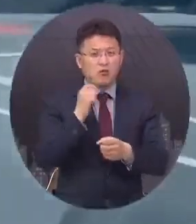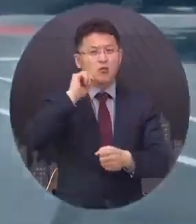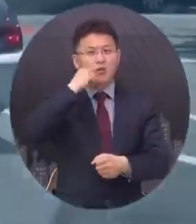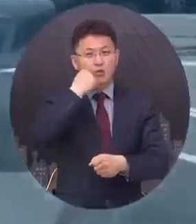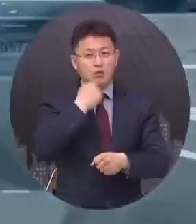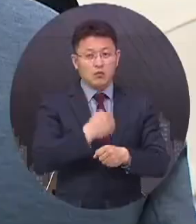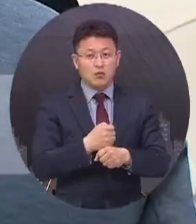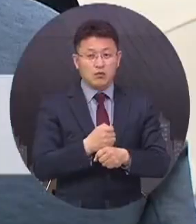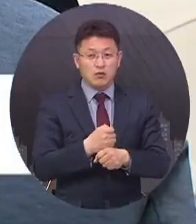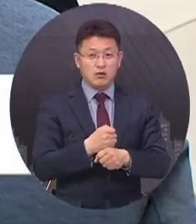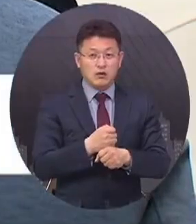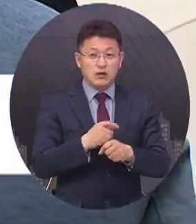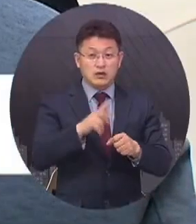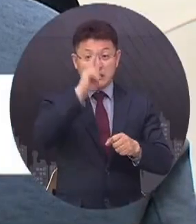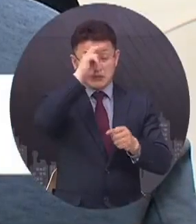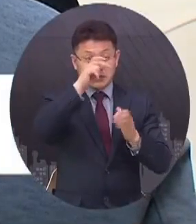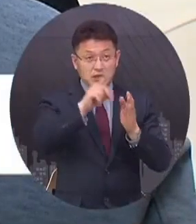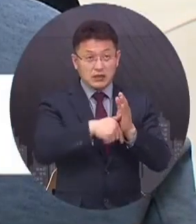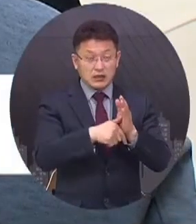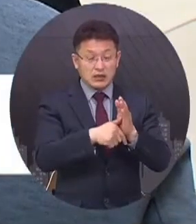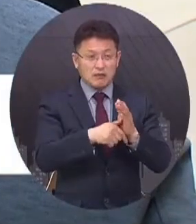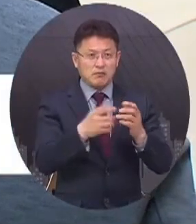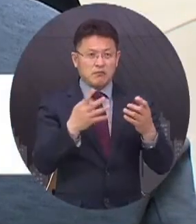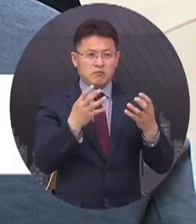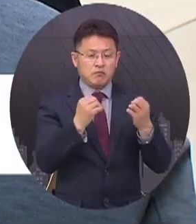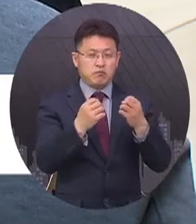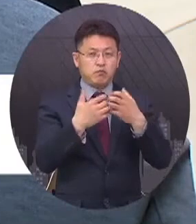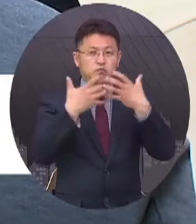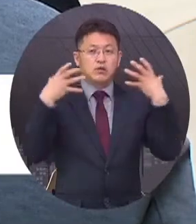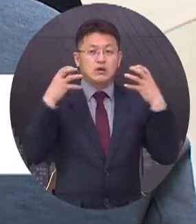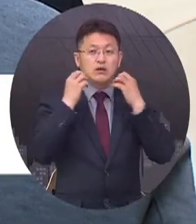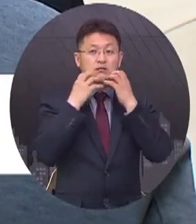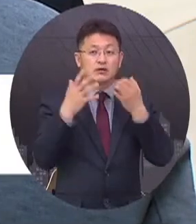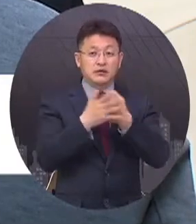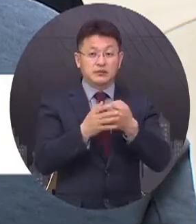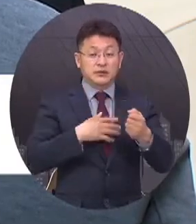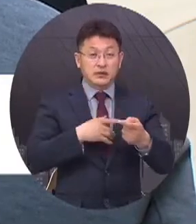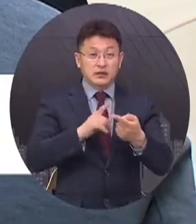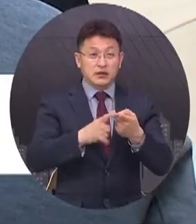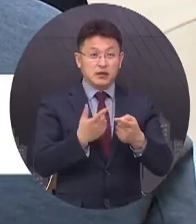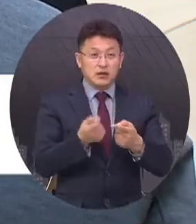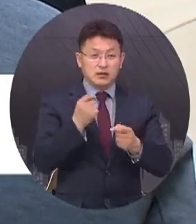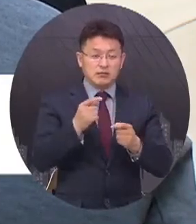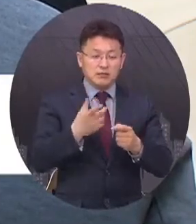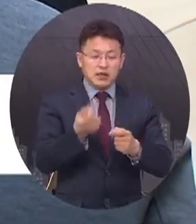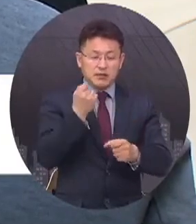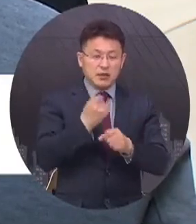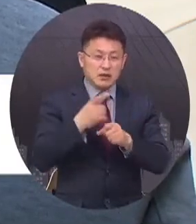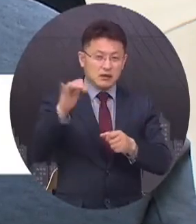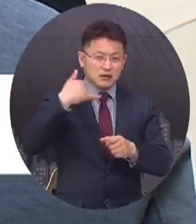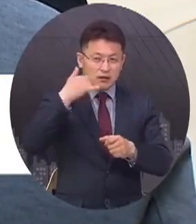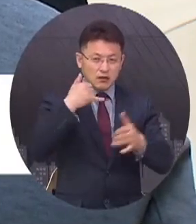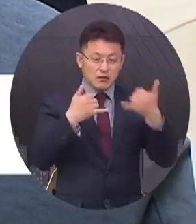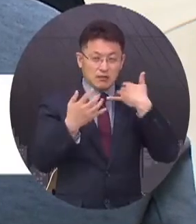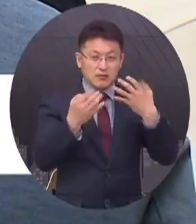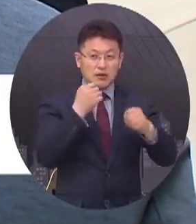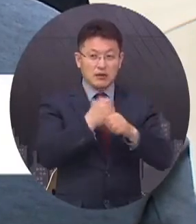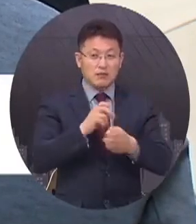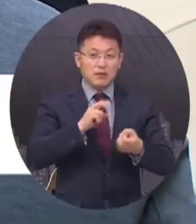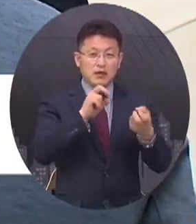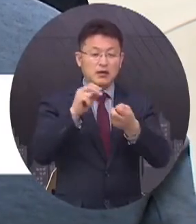말합니다. 저희가 이제 점심시간에 이제 피크 시간이다 보니까 저희가 이제 이 시간에 이제 코를 제일 많이